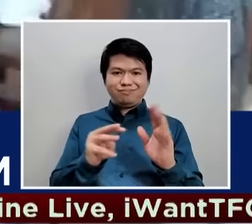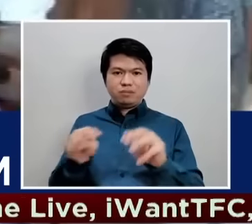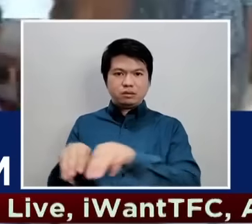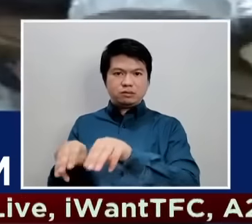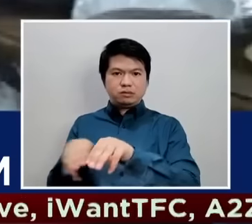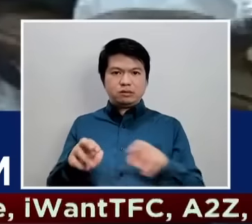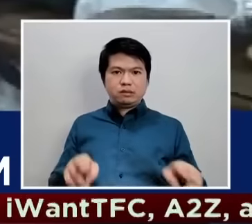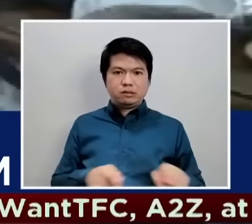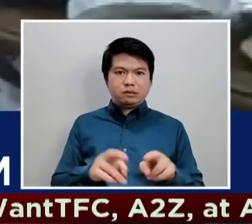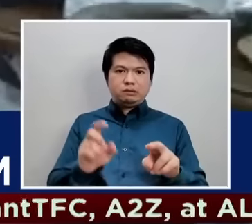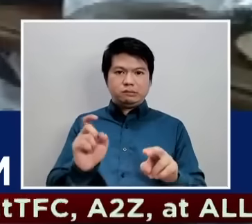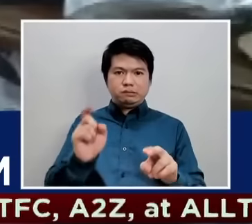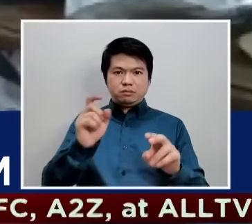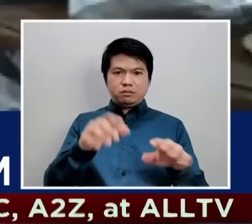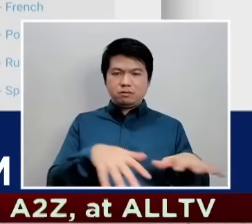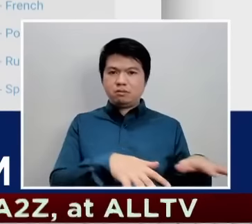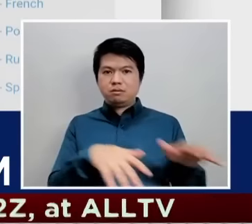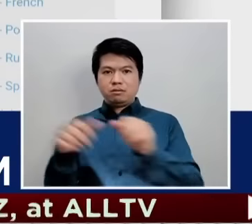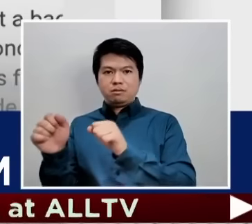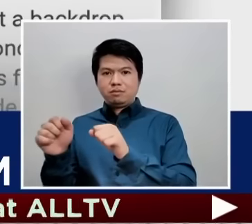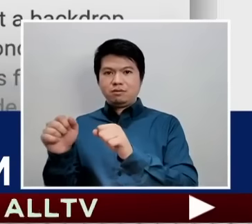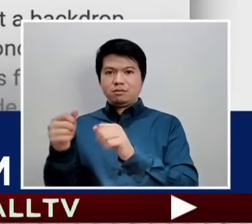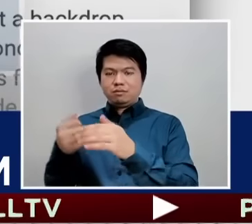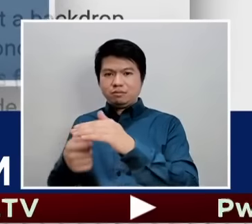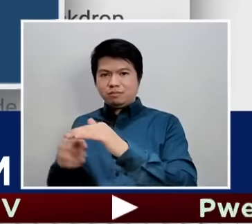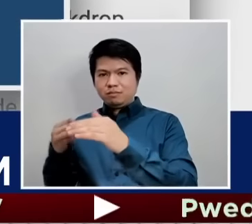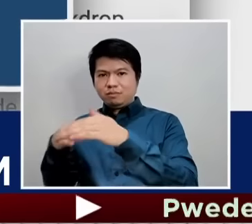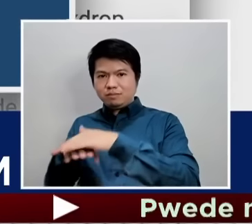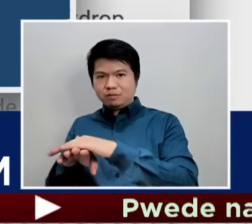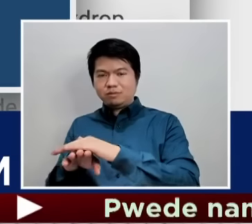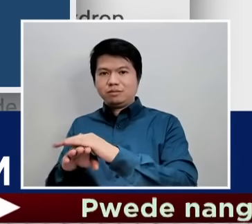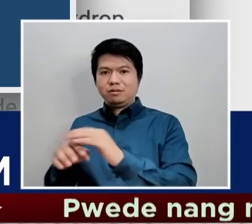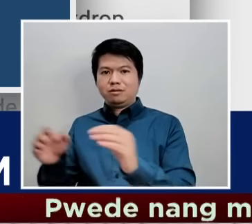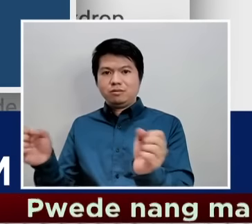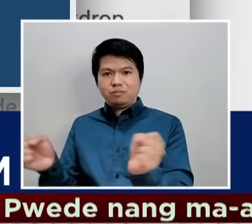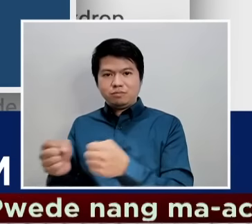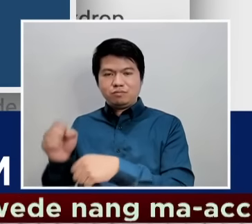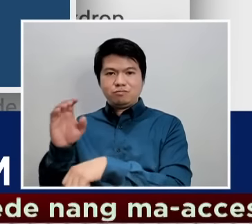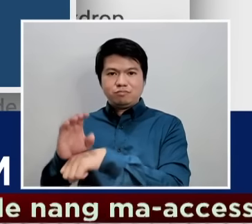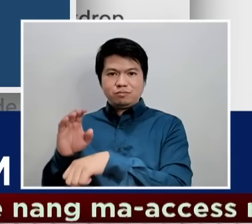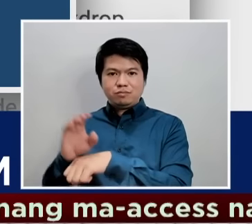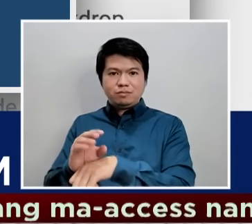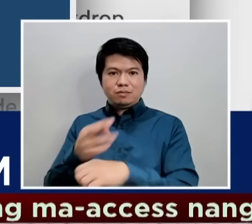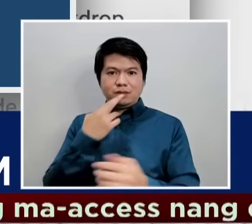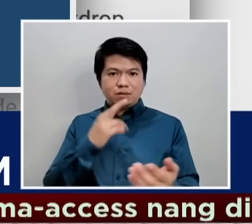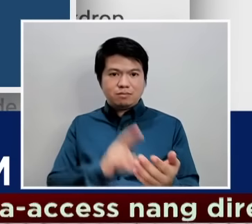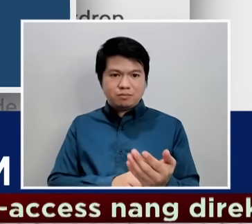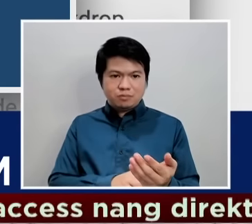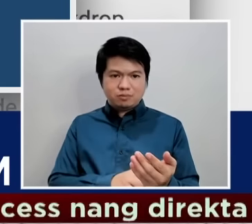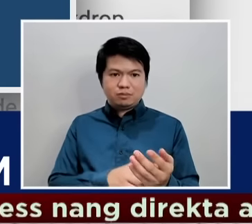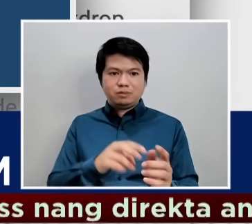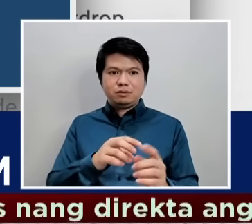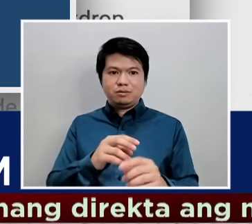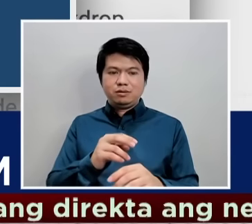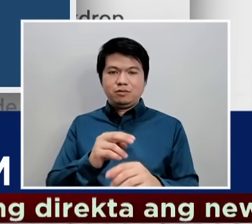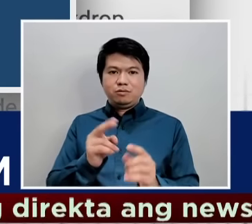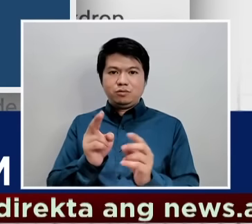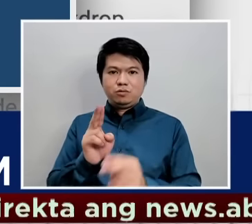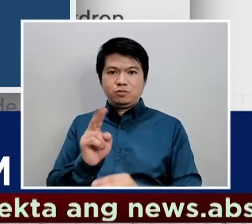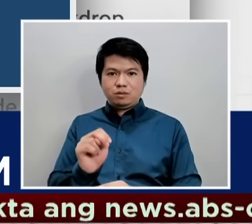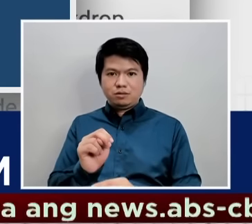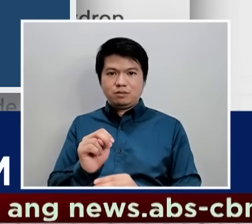pansamantalang nakisilong sa maliit na simbahan. Ayon sa report ng United Nations Environment Program, pumasok na ang mundo ngayon